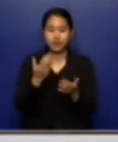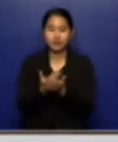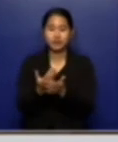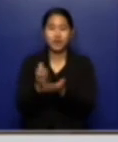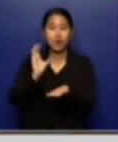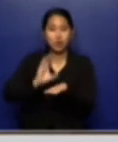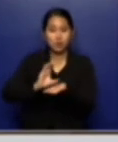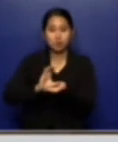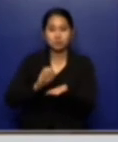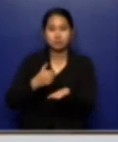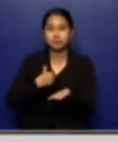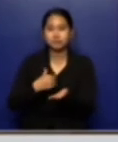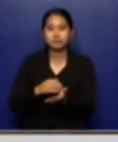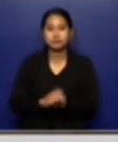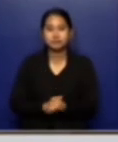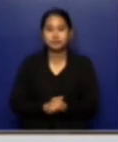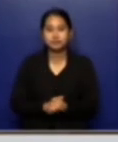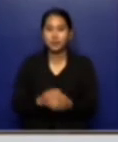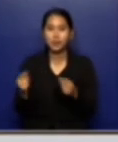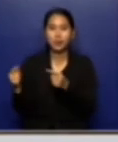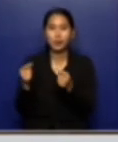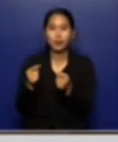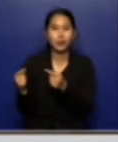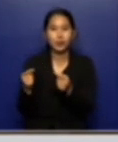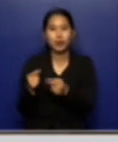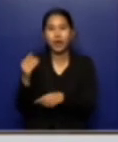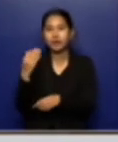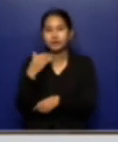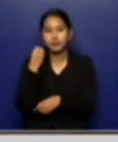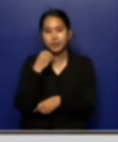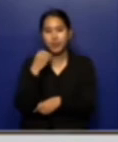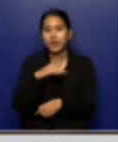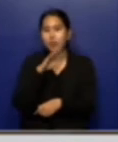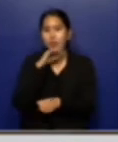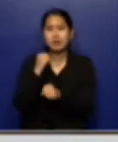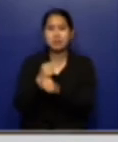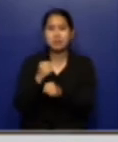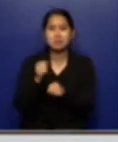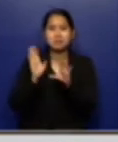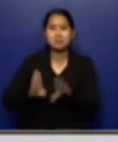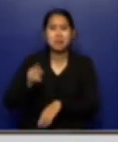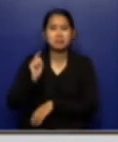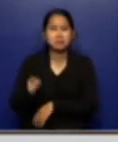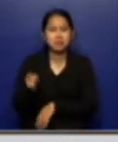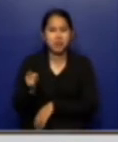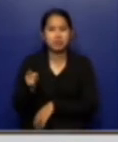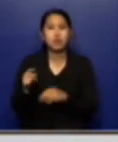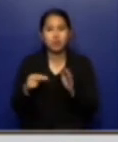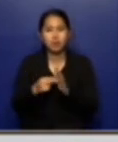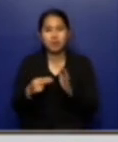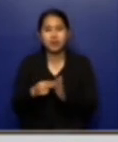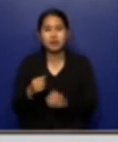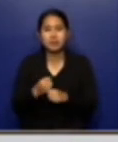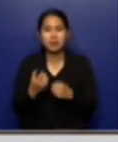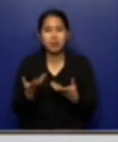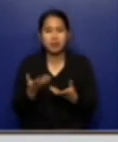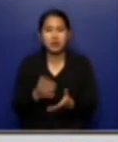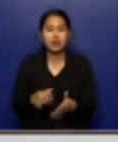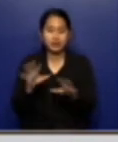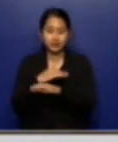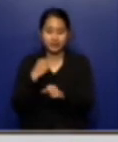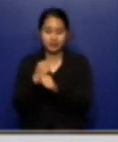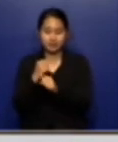นโจทย์กับผมสมัยนี้ทั้งสมัยแล้วถ้าทำงานแบบนี้จะทำตัวเป็นผู้บริห